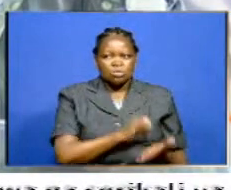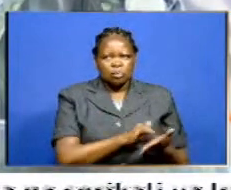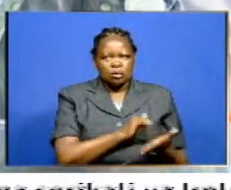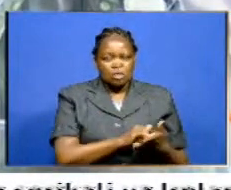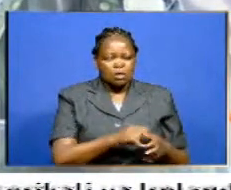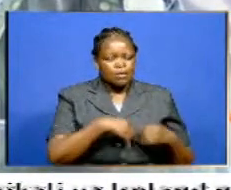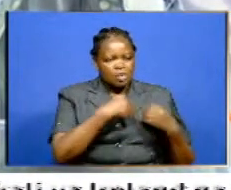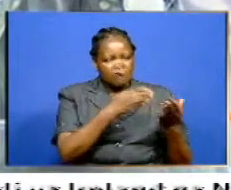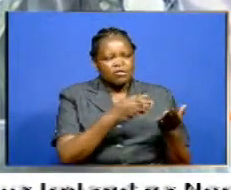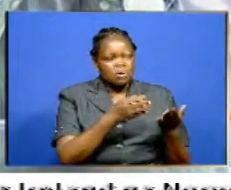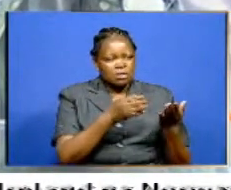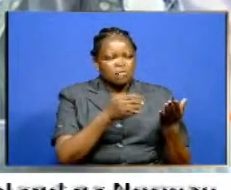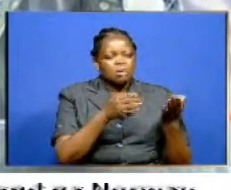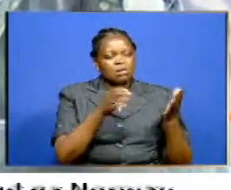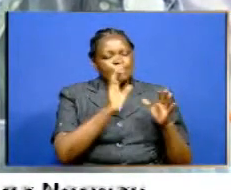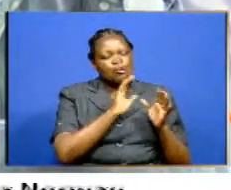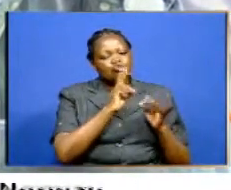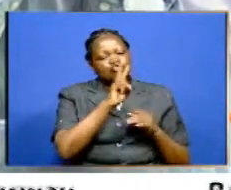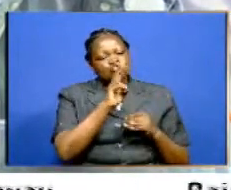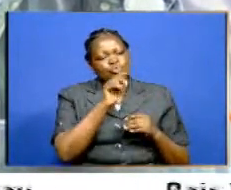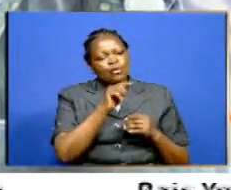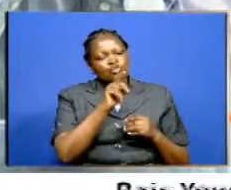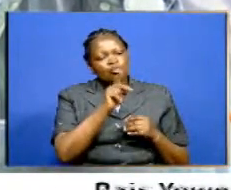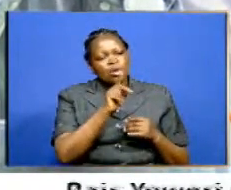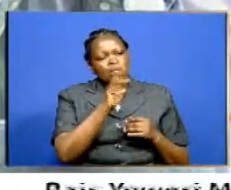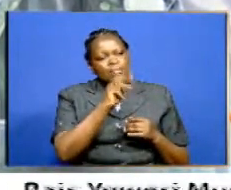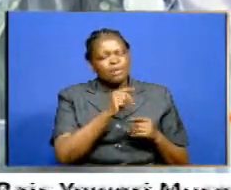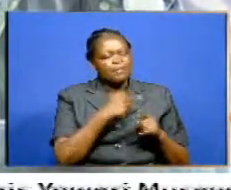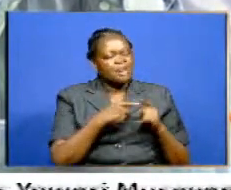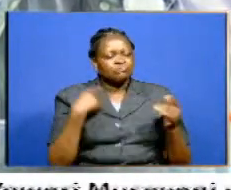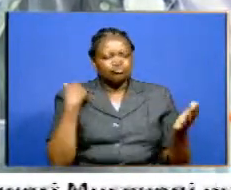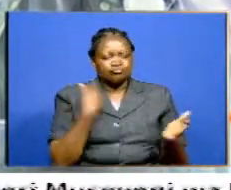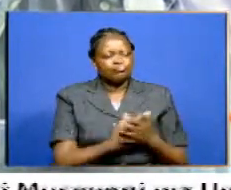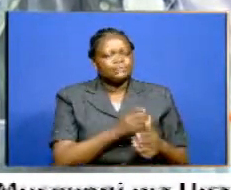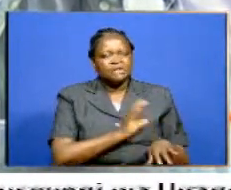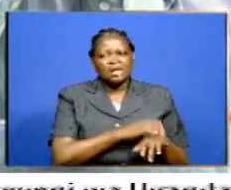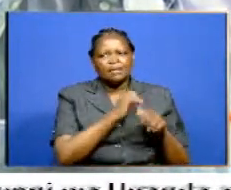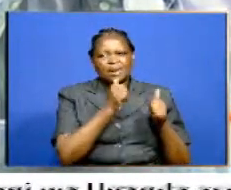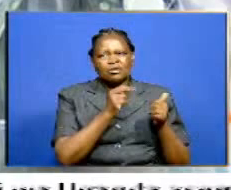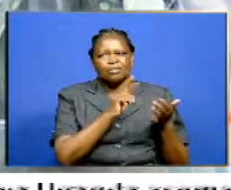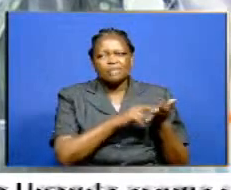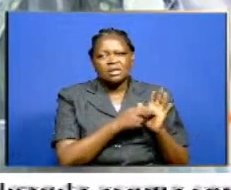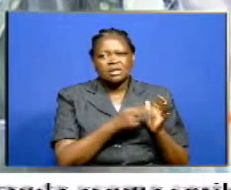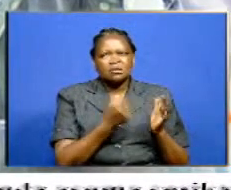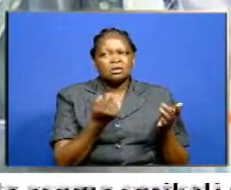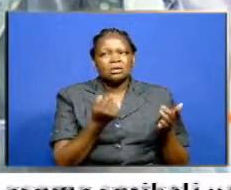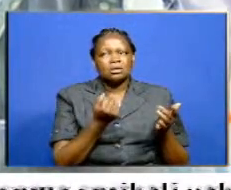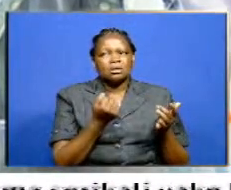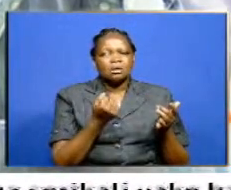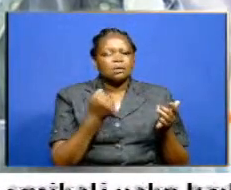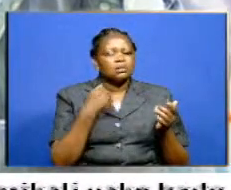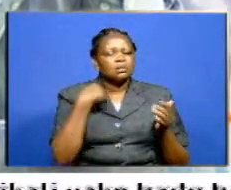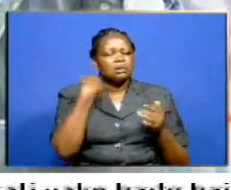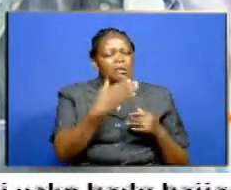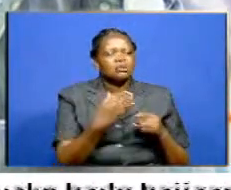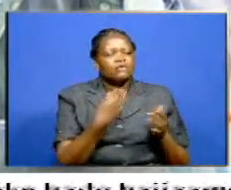wapewe ile takriban milioni 2.1, lakini paka sasa hivi hawajapewa. Kwa hivyo ipo katika mwaka wa kifedha ujao